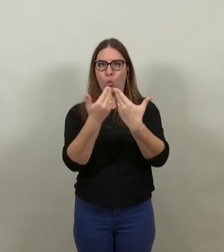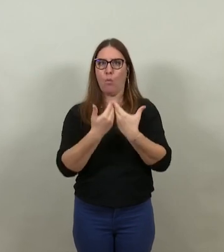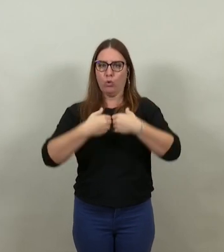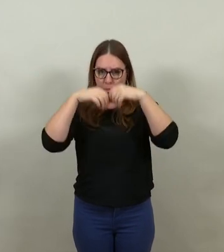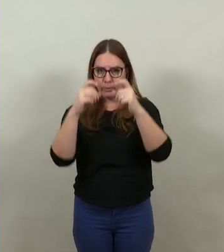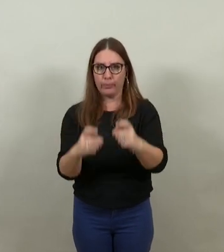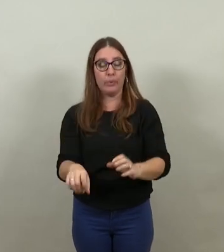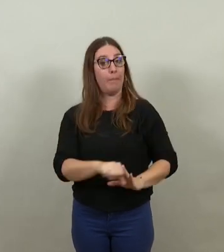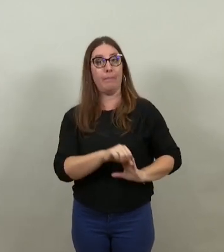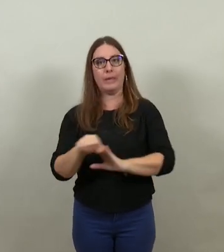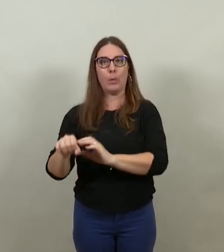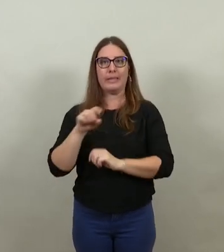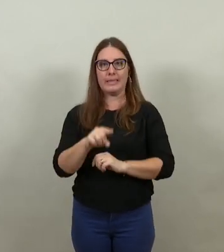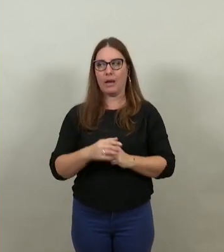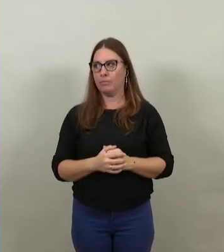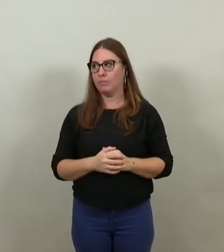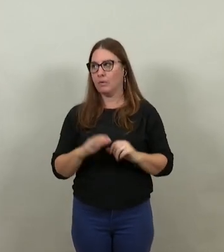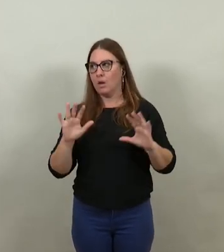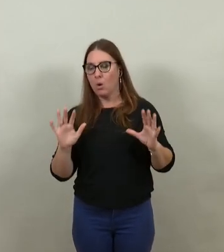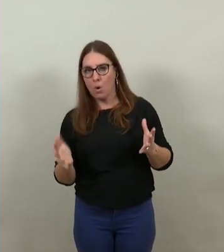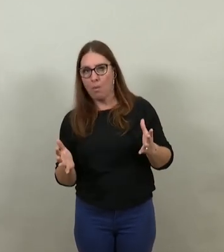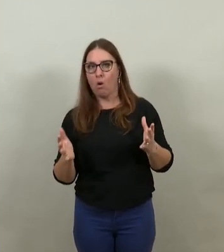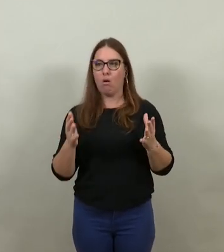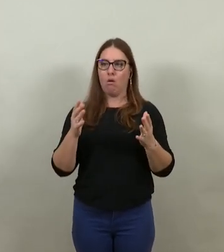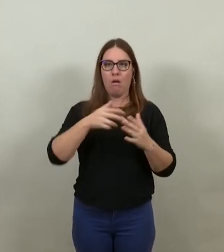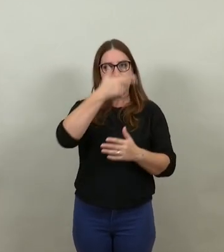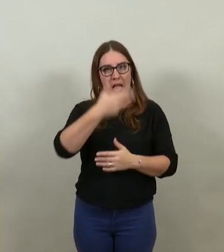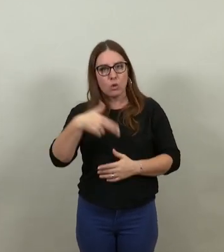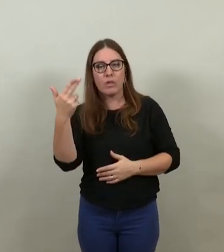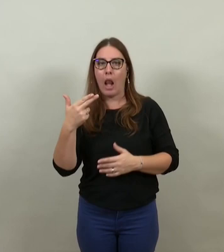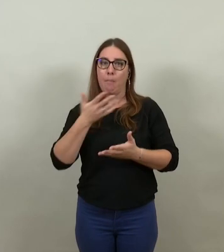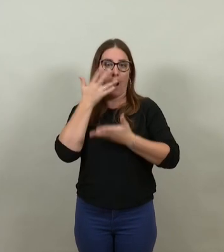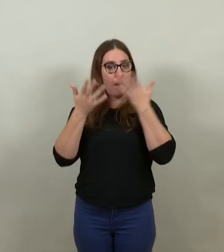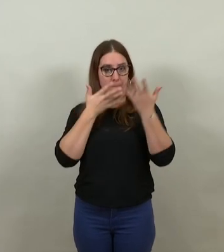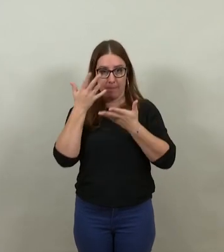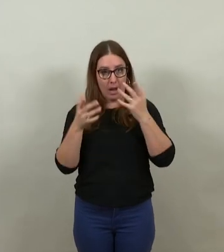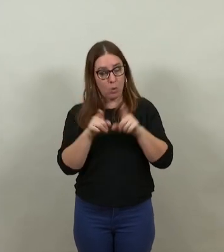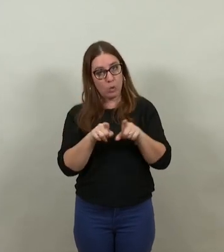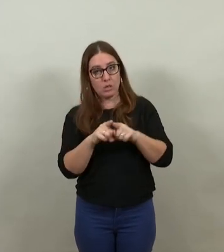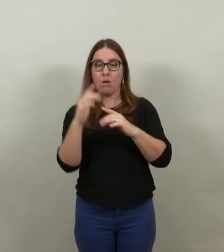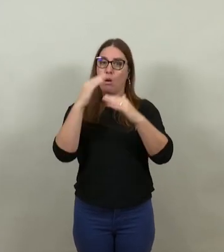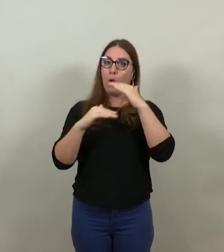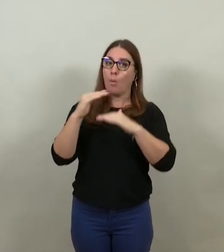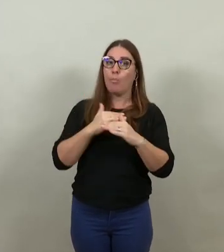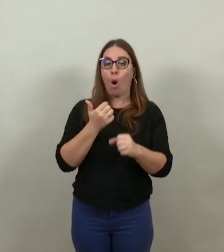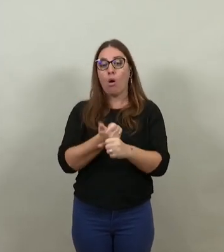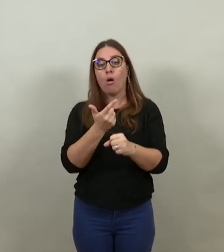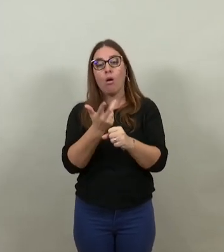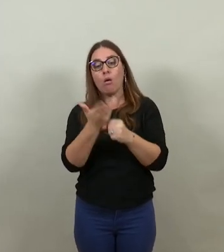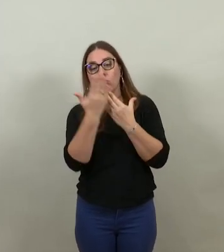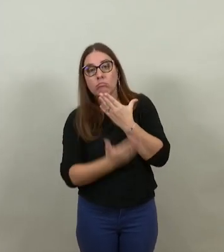vraiment prioritaire c'est d'ailleurs évoqué au niveau national aujourd'hui euh dans les dans les plans des années à venir pour